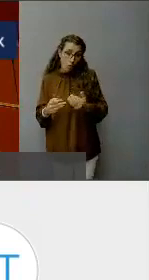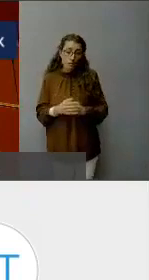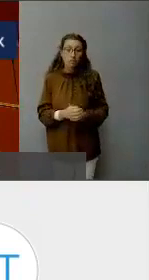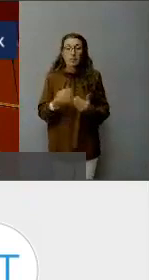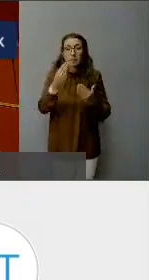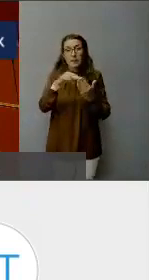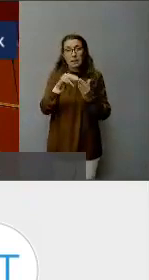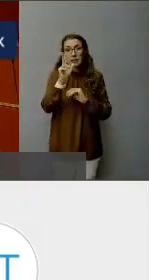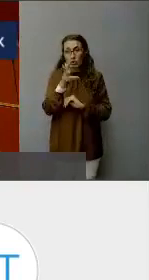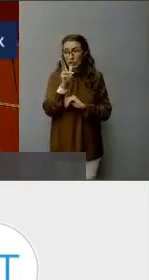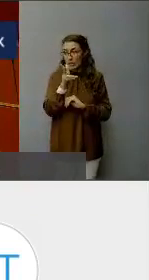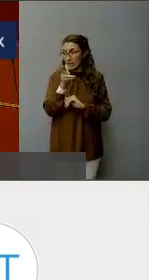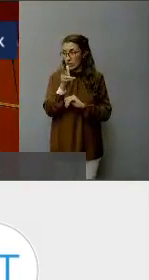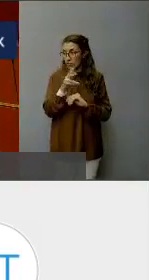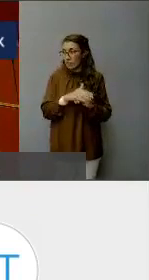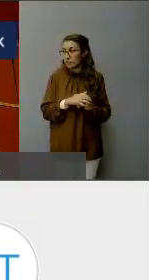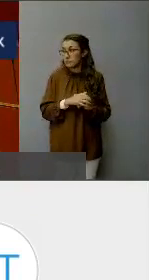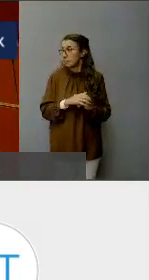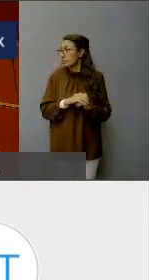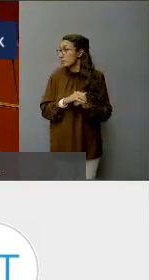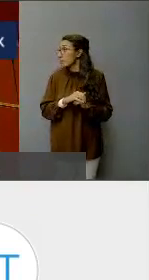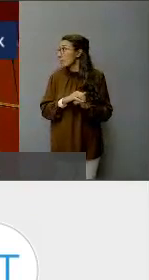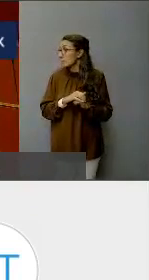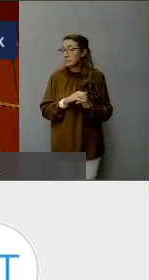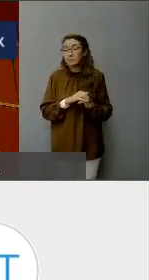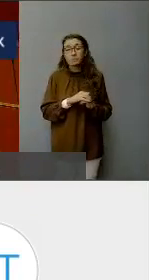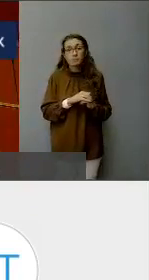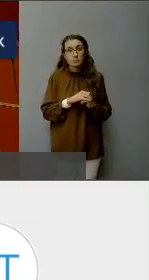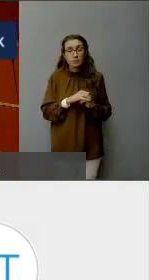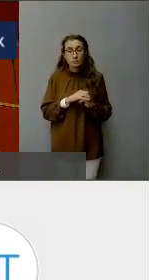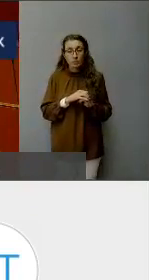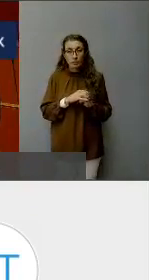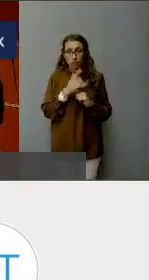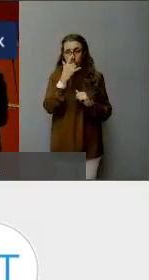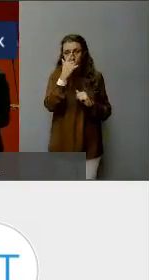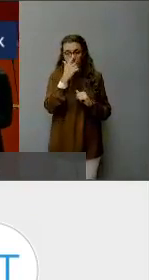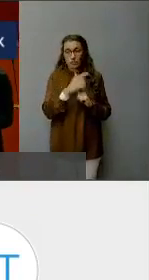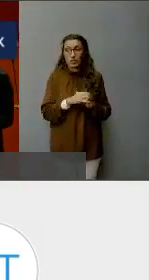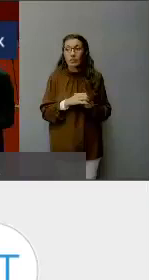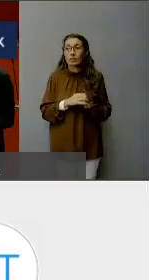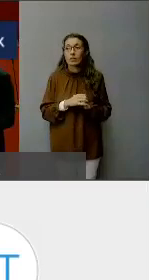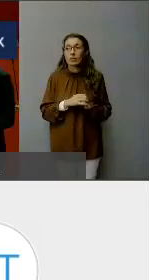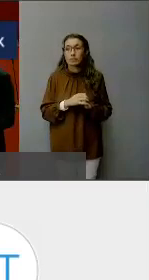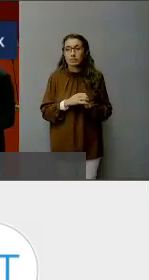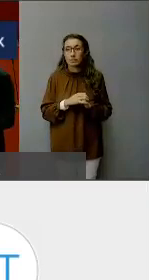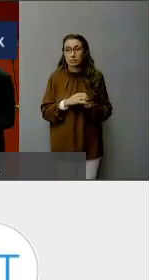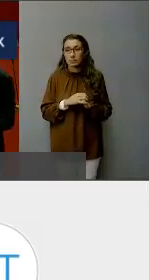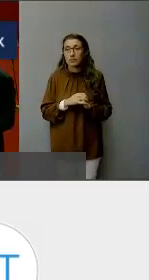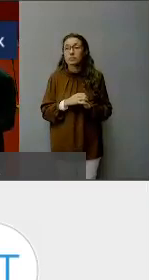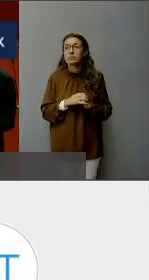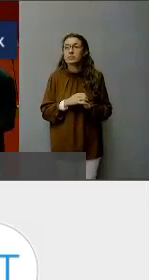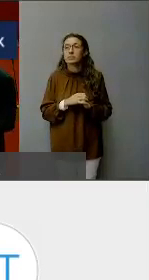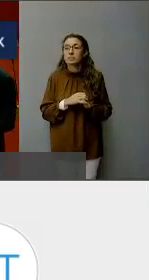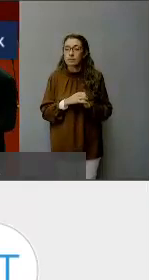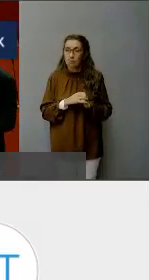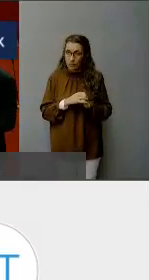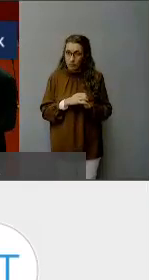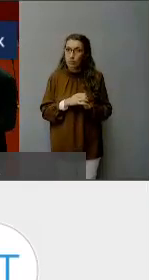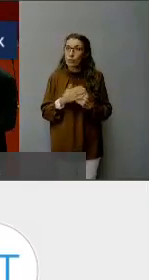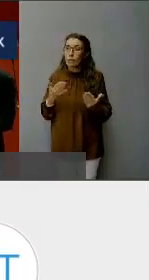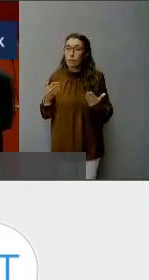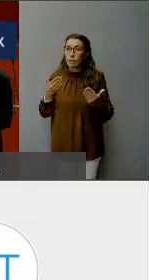13 invece aggiunge ha sempre nella nella proposta di